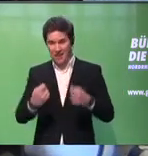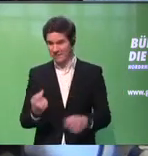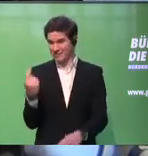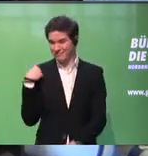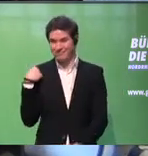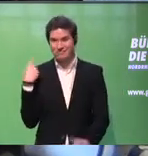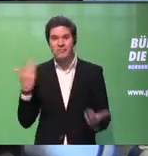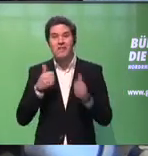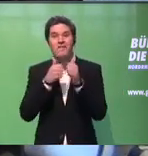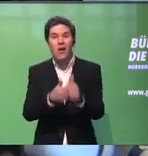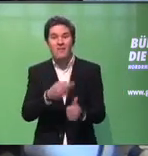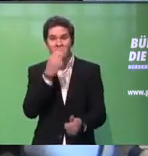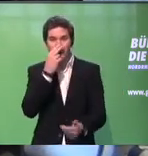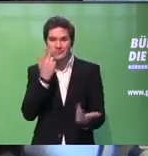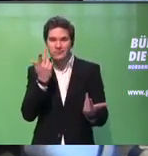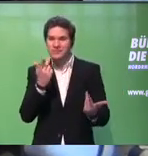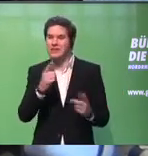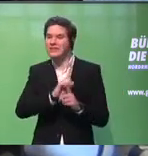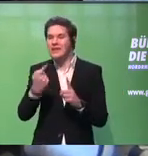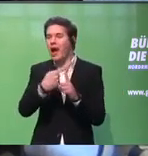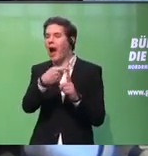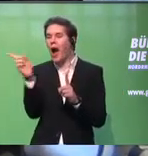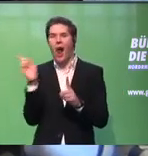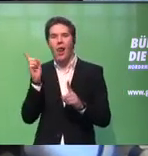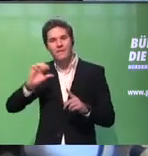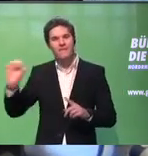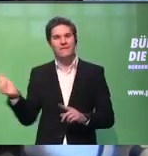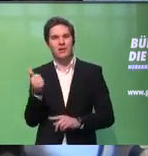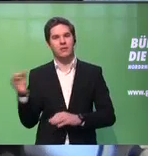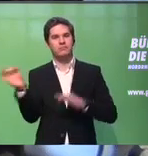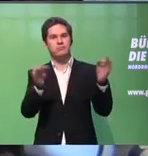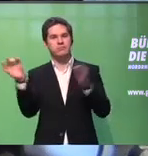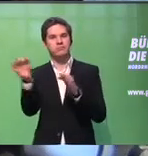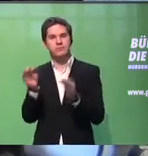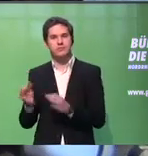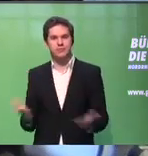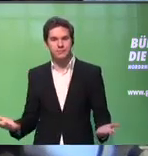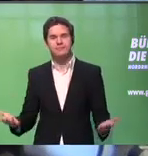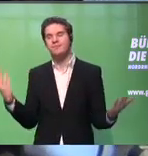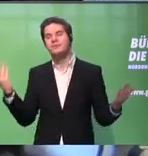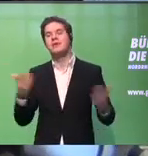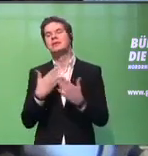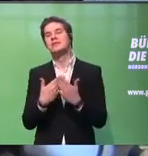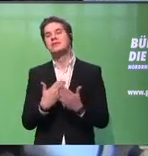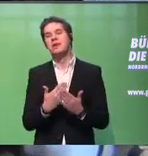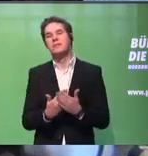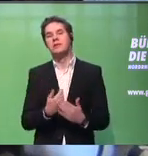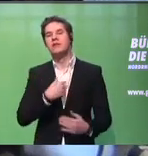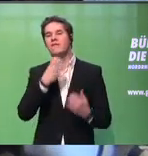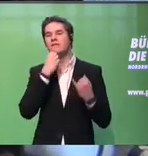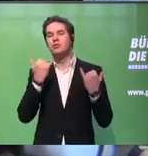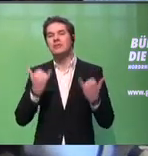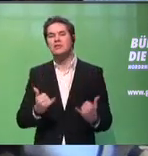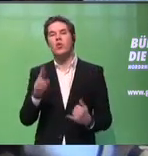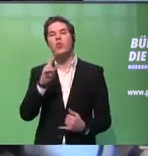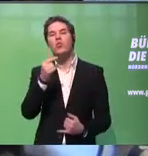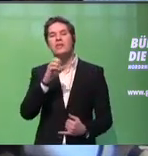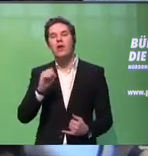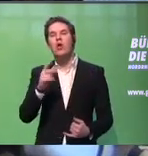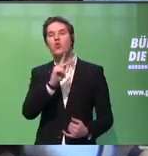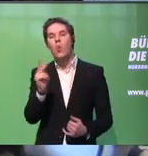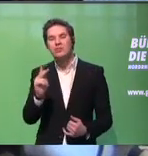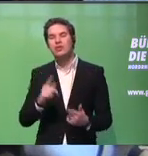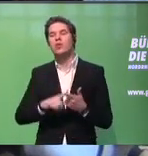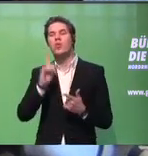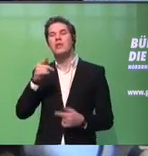alle wieder eingezogen sind in die Bundestagsfraktion. Und ich möchte jetzt die Ute Kotschi und die Bettina Herlitius